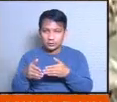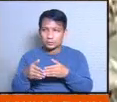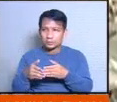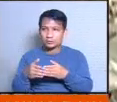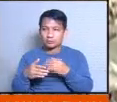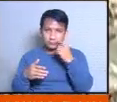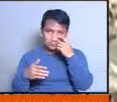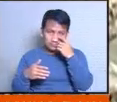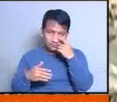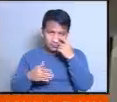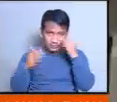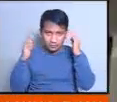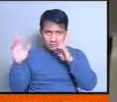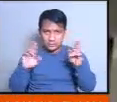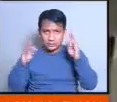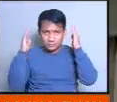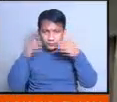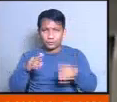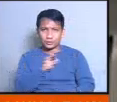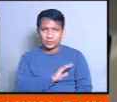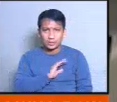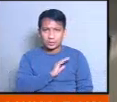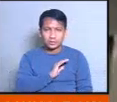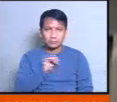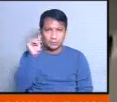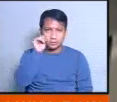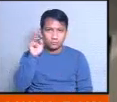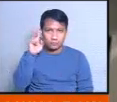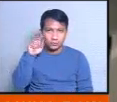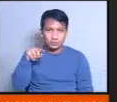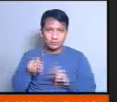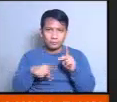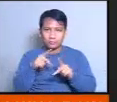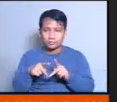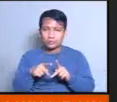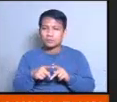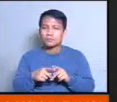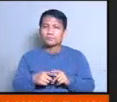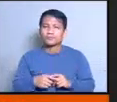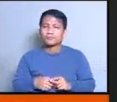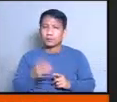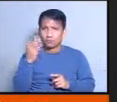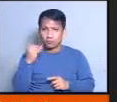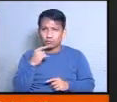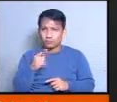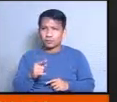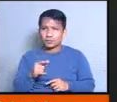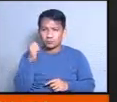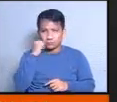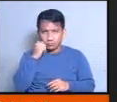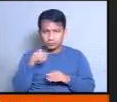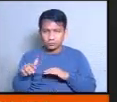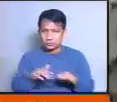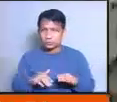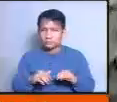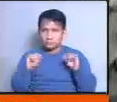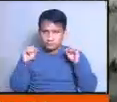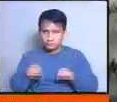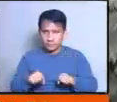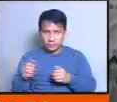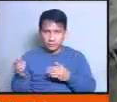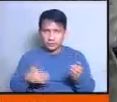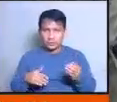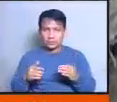sa ugali at kaisipan ng mga Pilipino na laging maging handa sakaling may sakuna. Kung palagi na raw kasi itong ginagawa, kakayanin ng